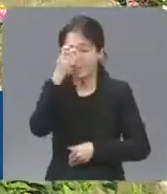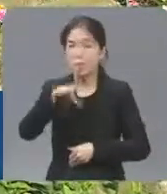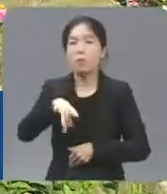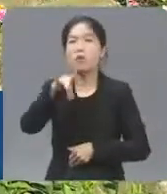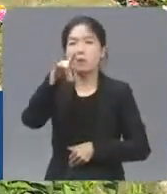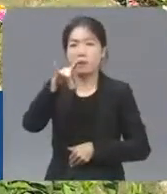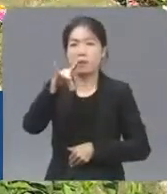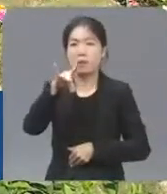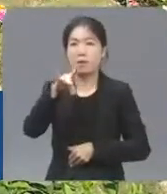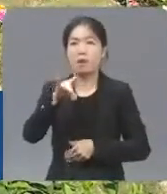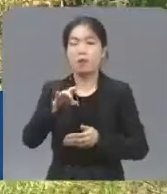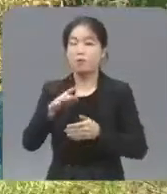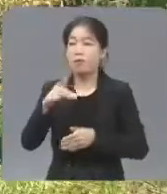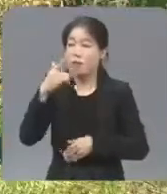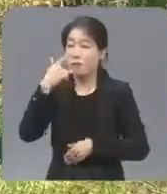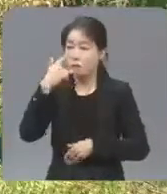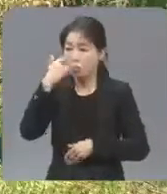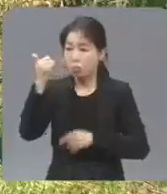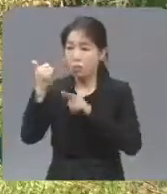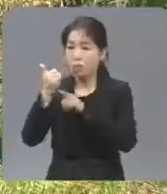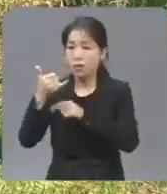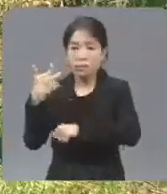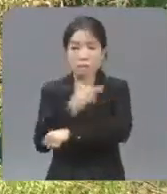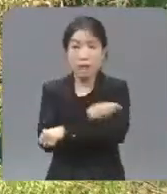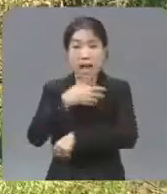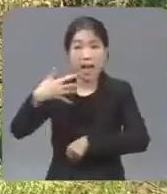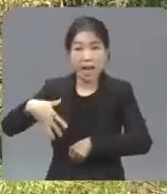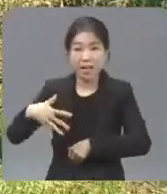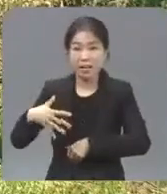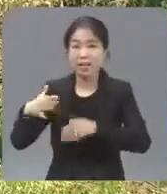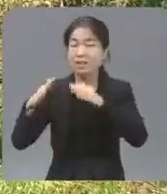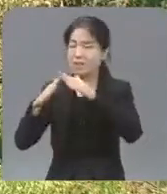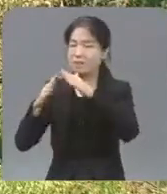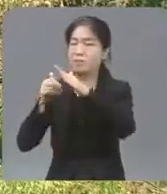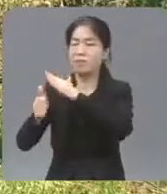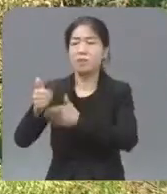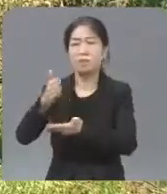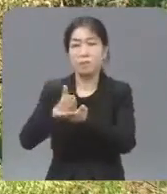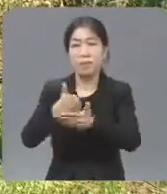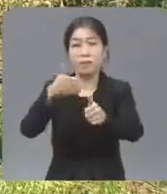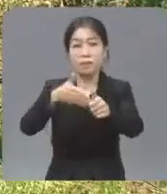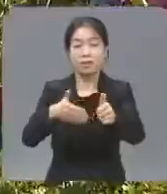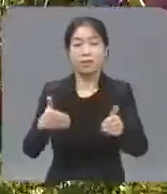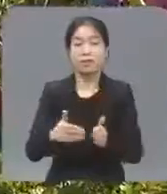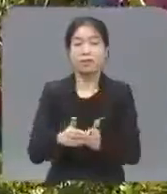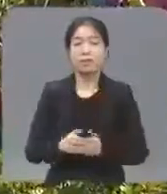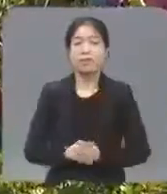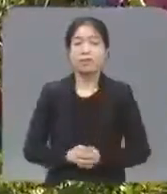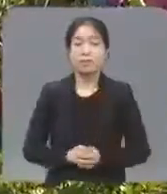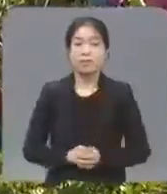받고 고령의 부모님이 접종을 완료하지 않았다면 방문을 자제해 줄 것을 요청했습니다